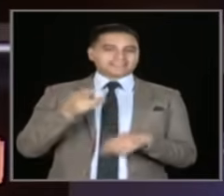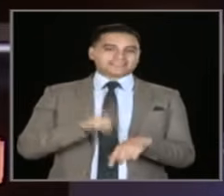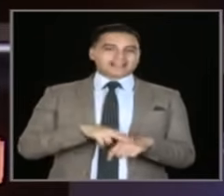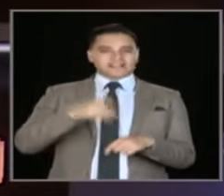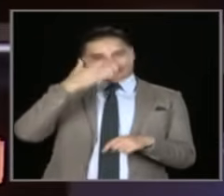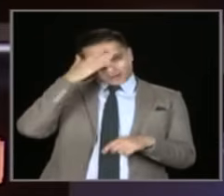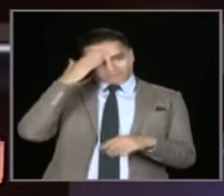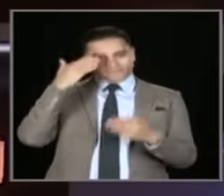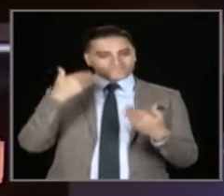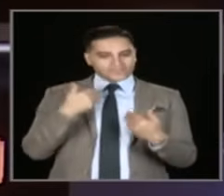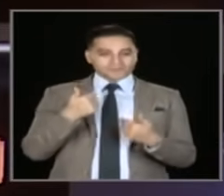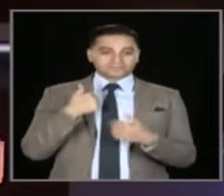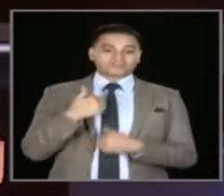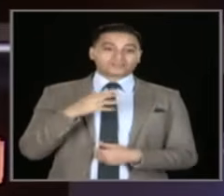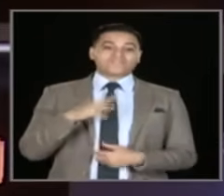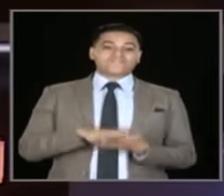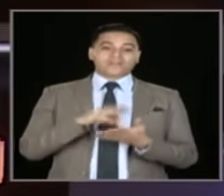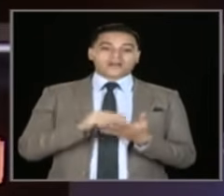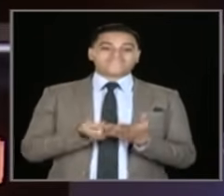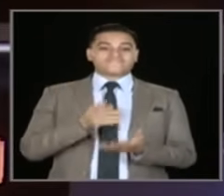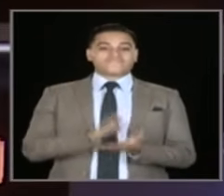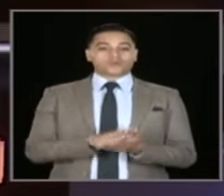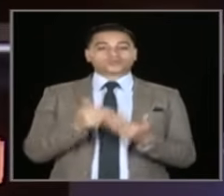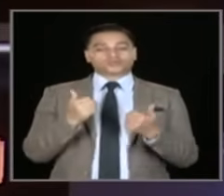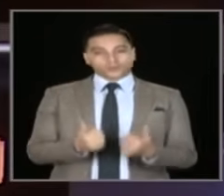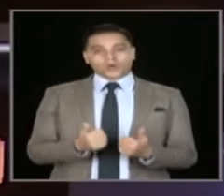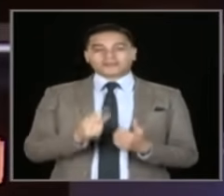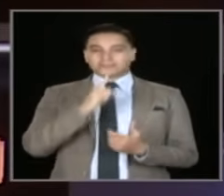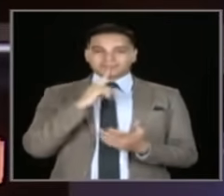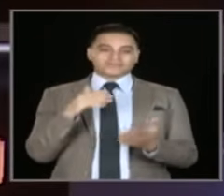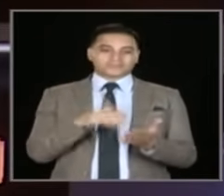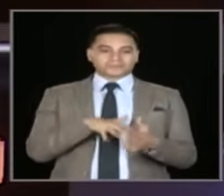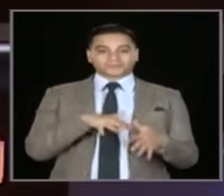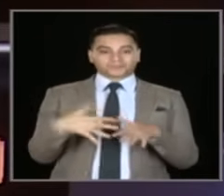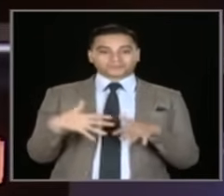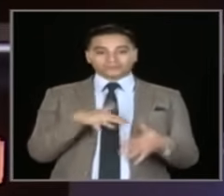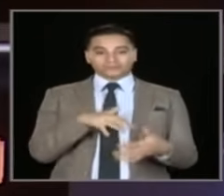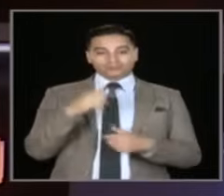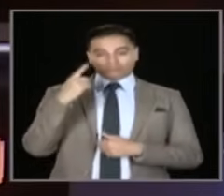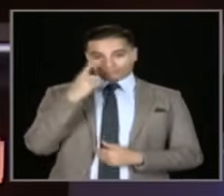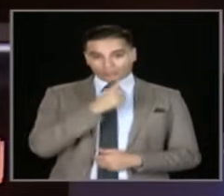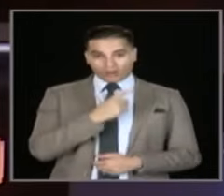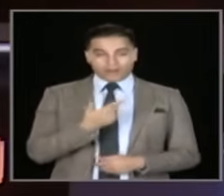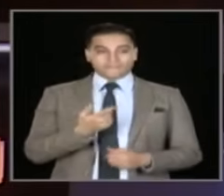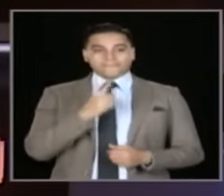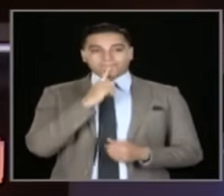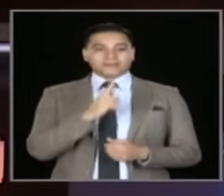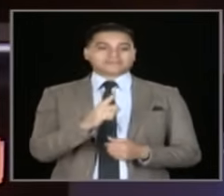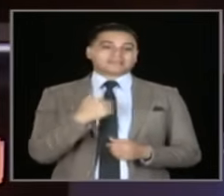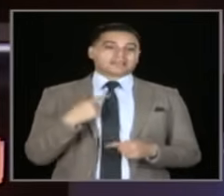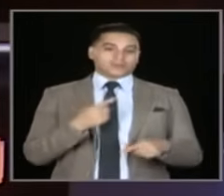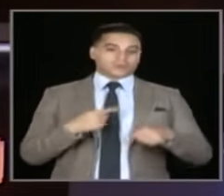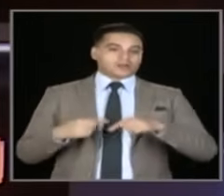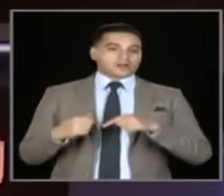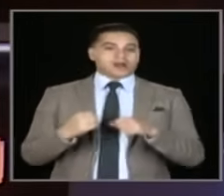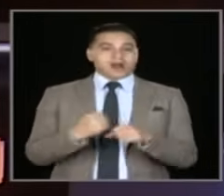والله كل احتمال كانت ممكنه، يعني هي كانت الفرصه 50-50، مجموعه صعبه، معنا فريقين مليانين ناس خبره، واحنا كمان يعني احنا